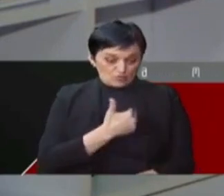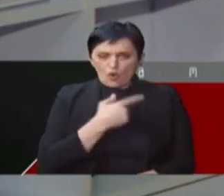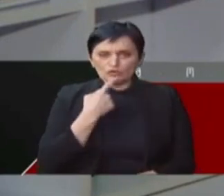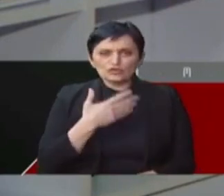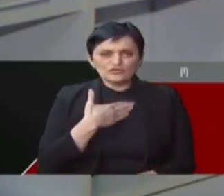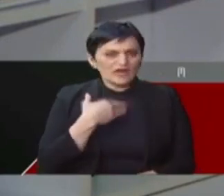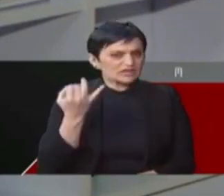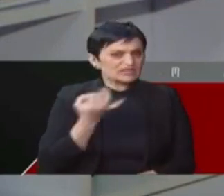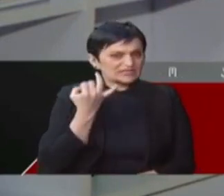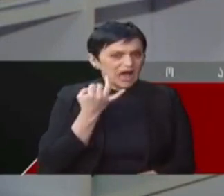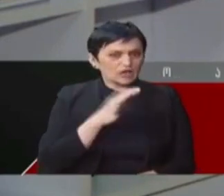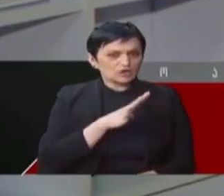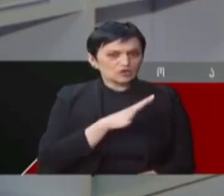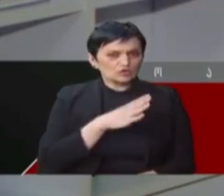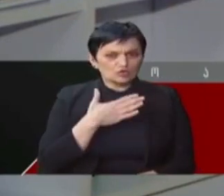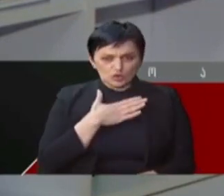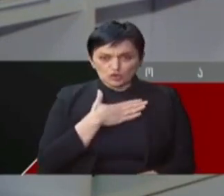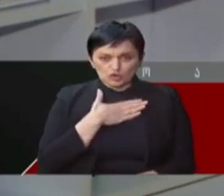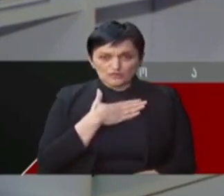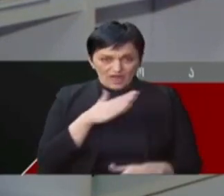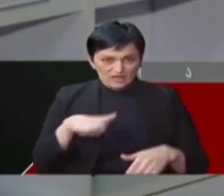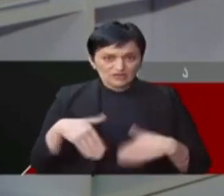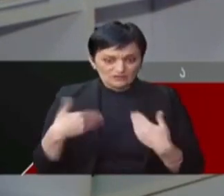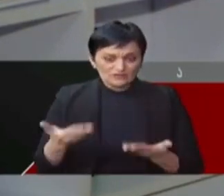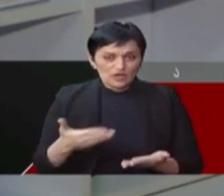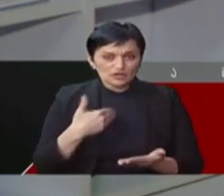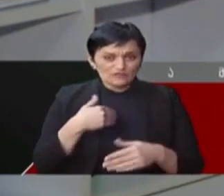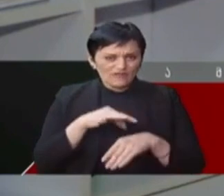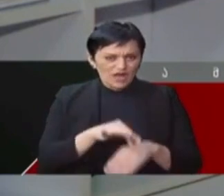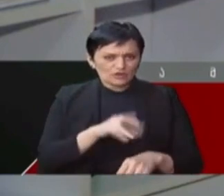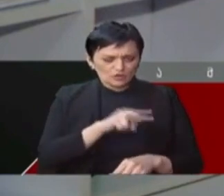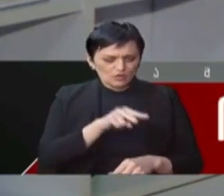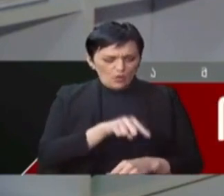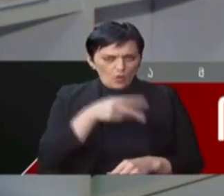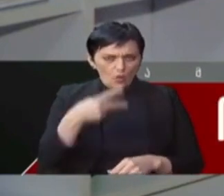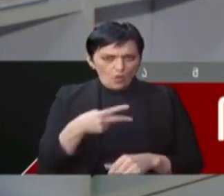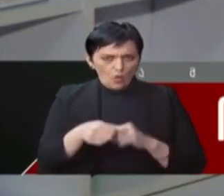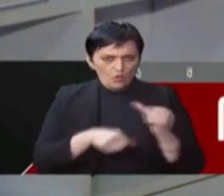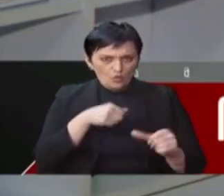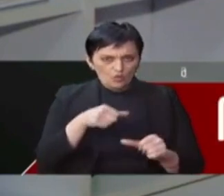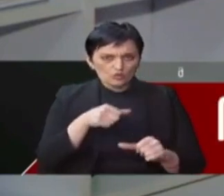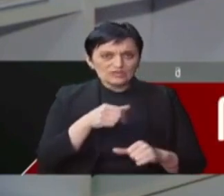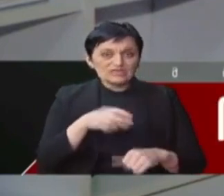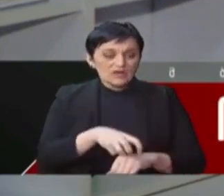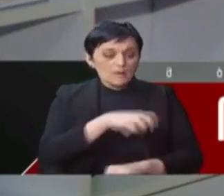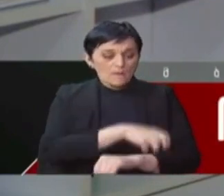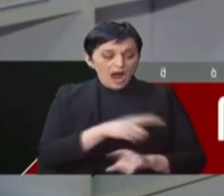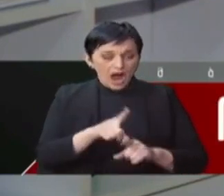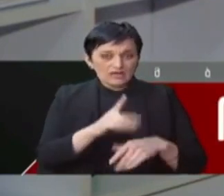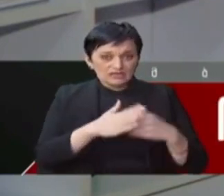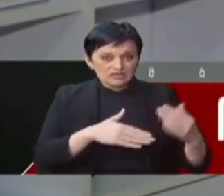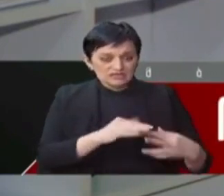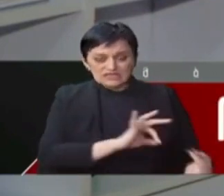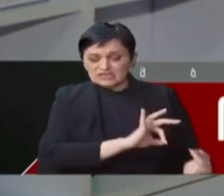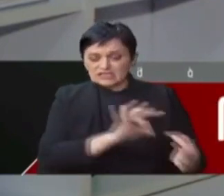იყო, იმიტომ რომ ჯერთი ჩვენ თავაზობდით, ჩვენ ჩავატარეთ 2020 წელს პარტიული სია დავაკომპლექტეთ ზუსტადაც ამ